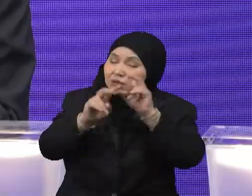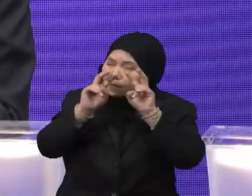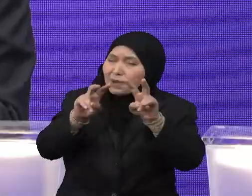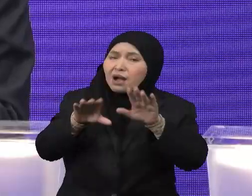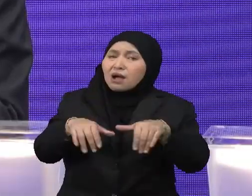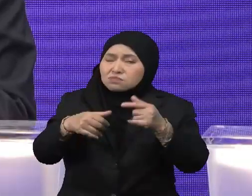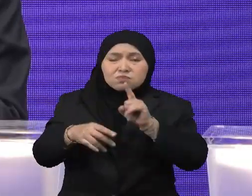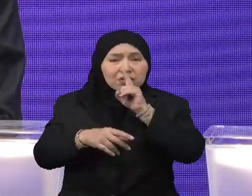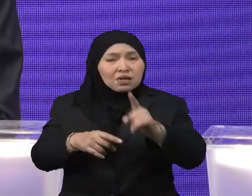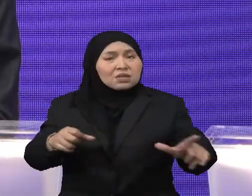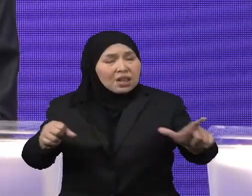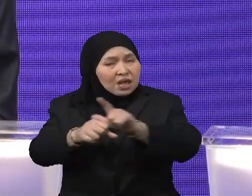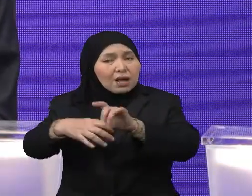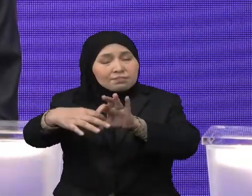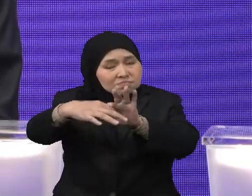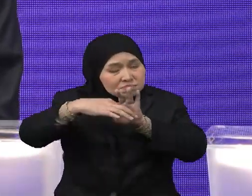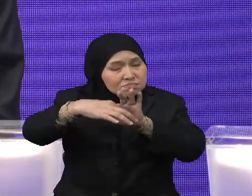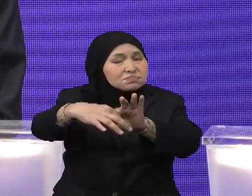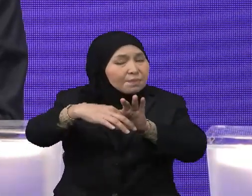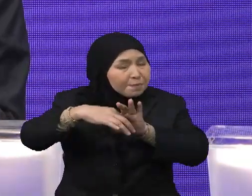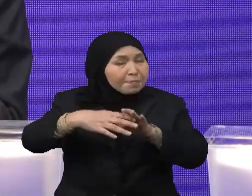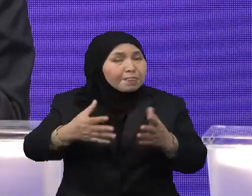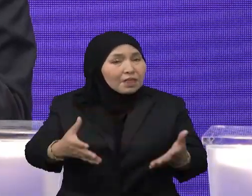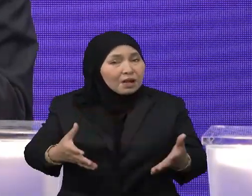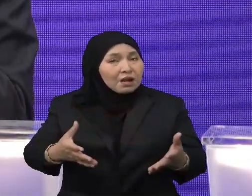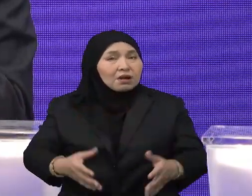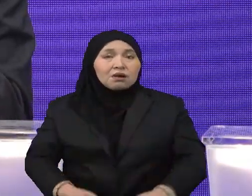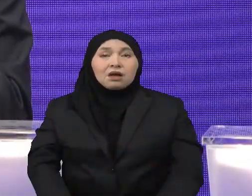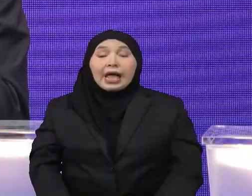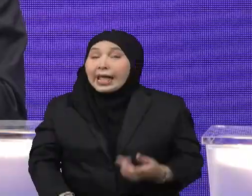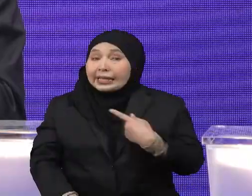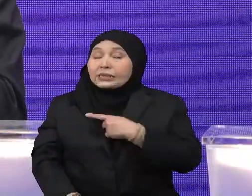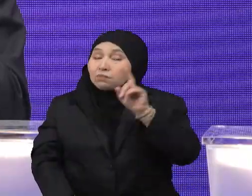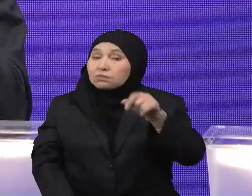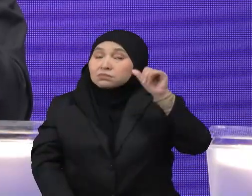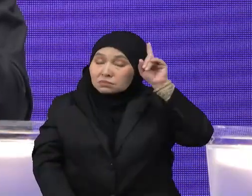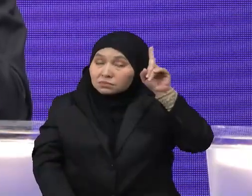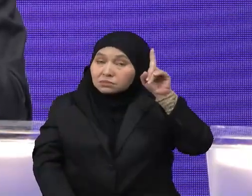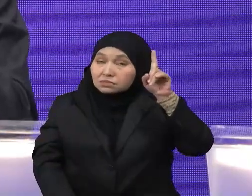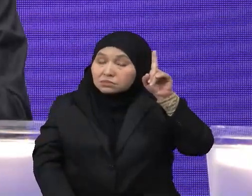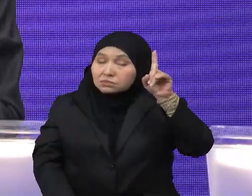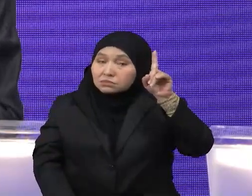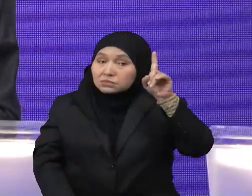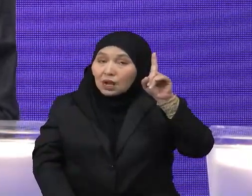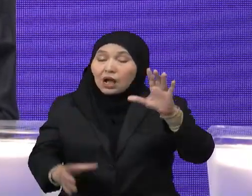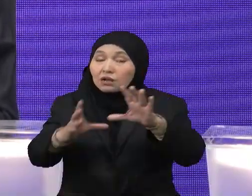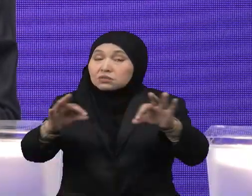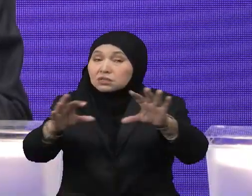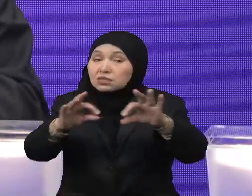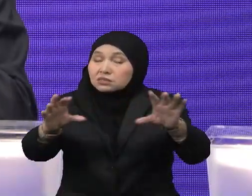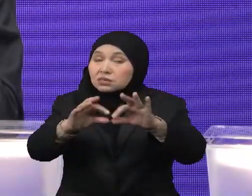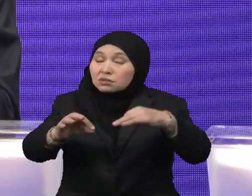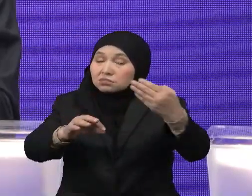dia sebenarnya lengkap melengkapi antara satu sama lain kita perlu paham rentetan kisah perang uhud